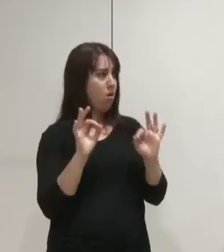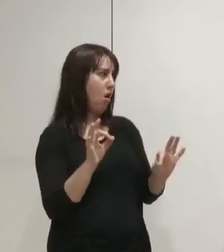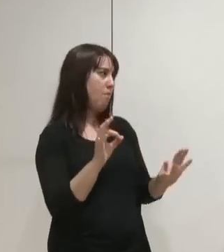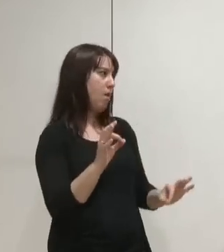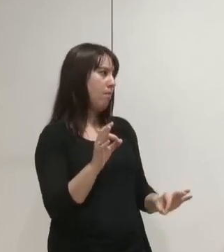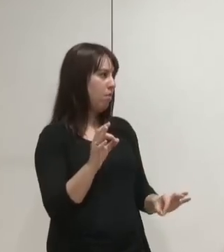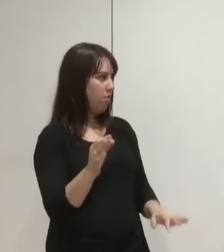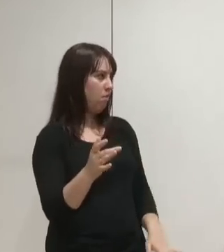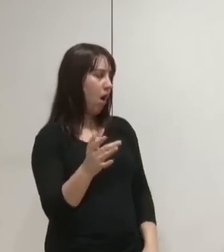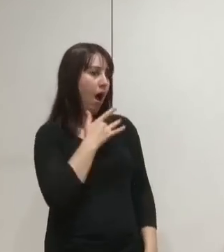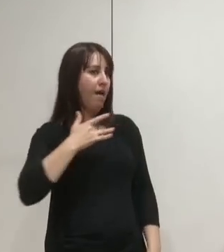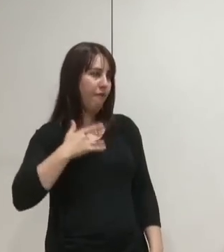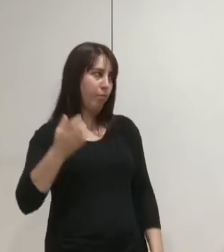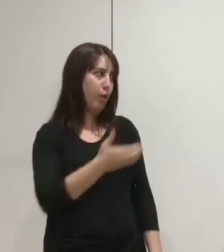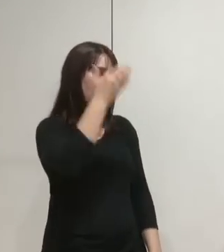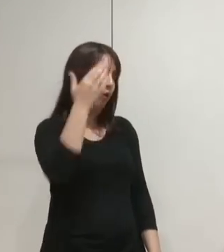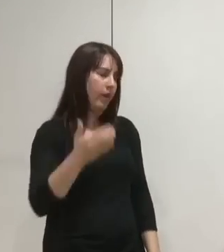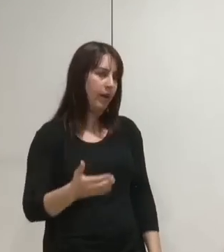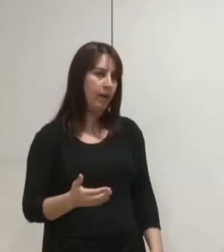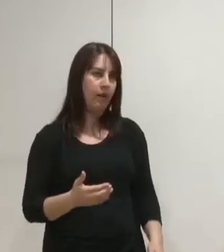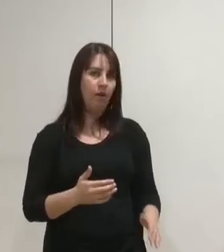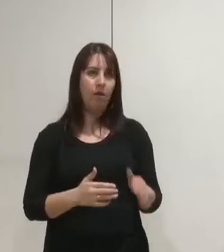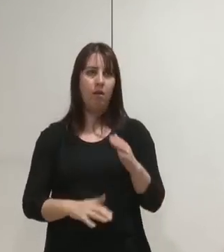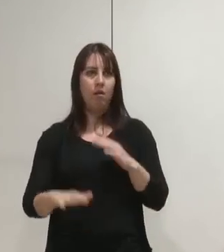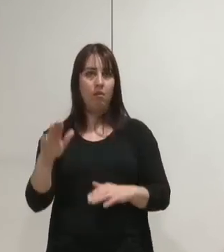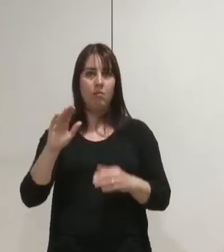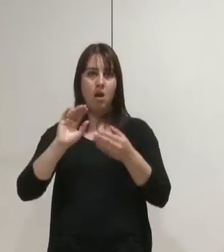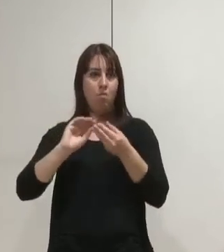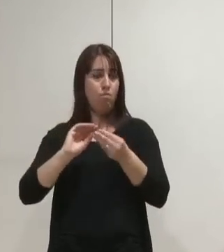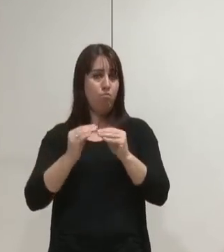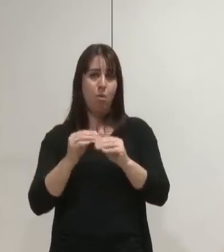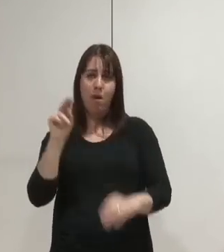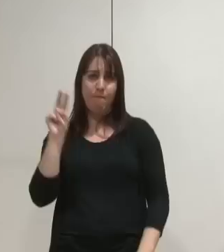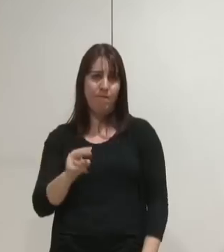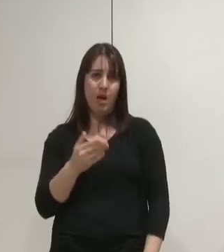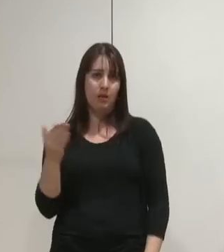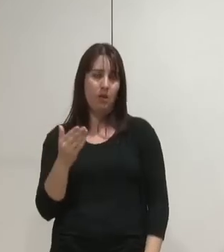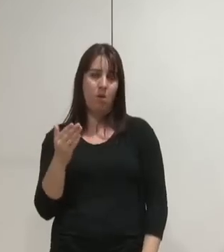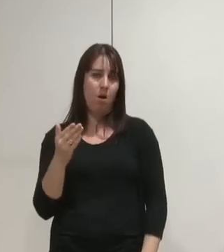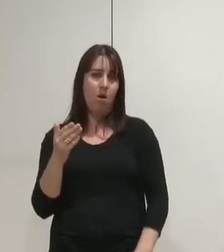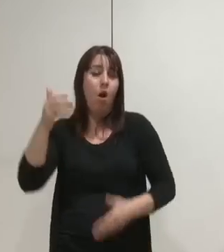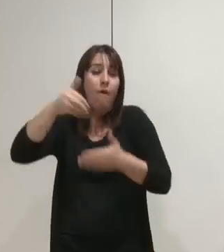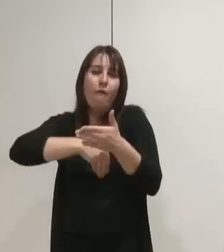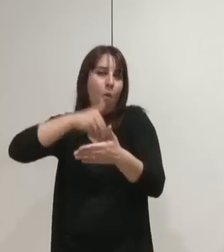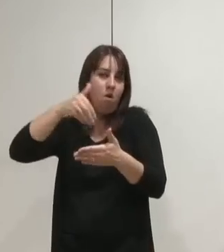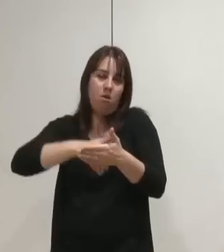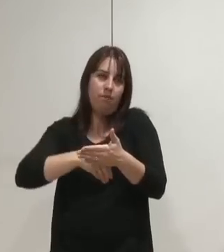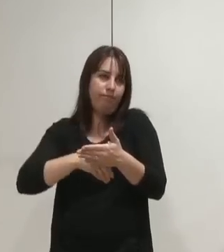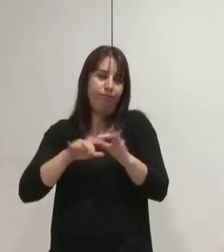santé mais le vrai problème c'est un problème de de fond